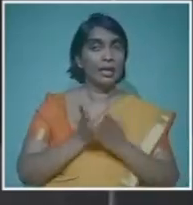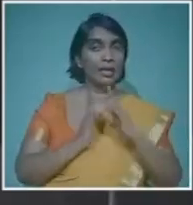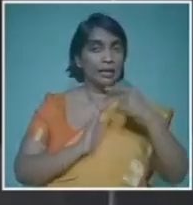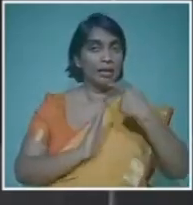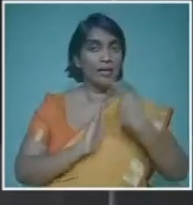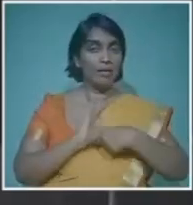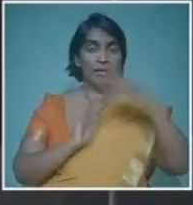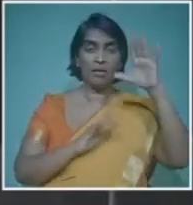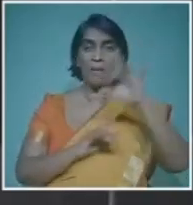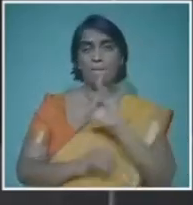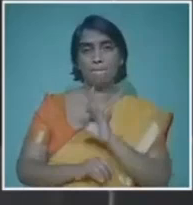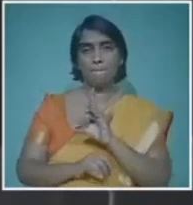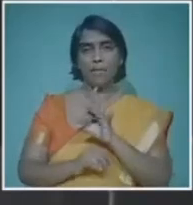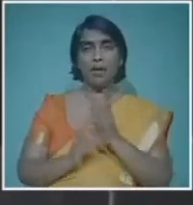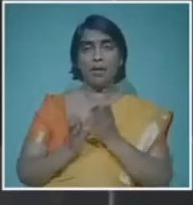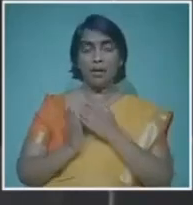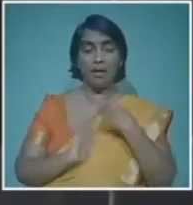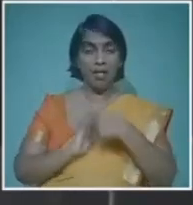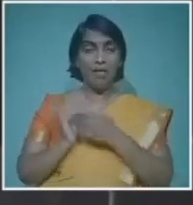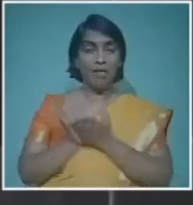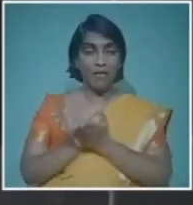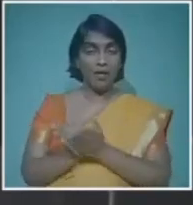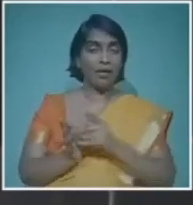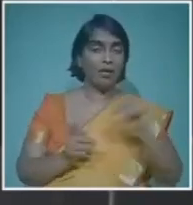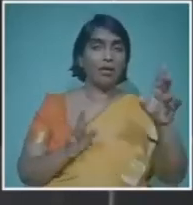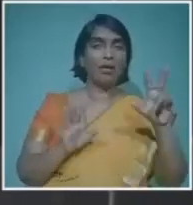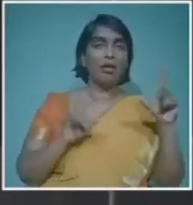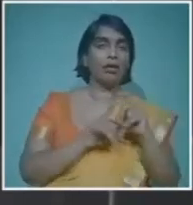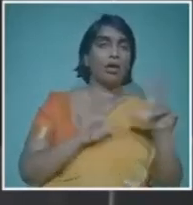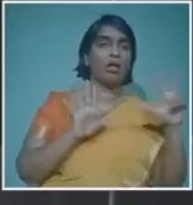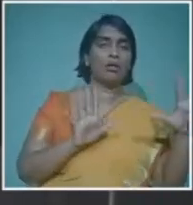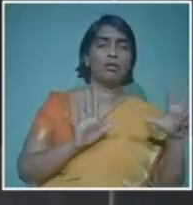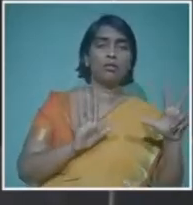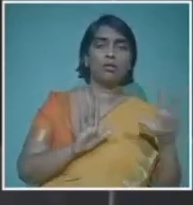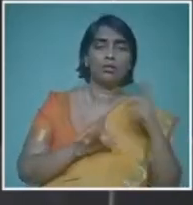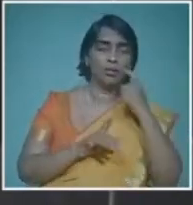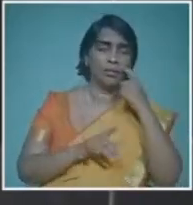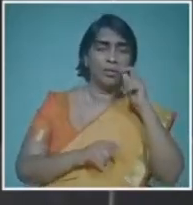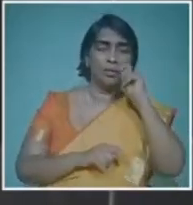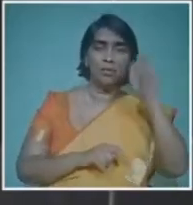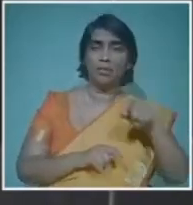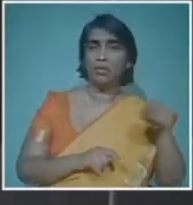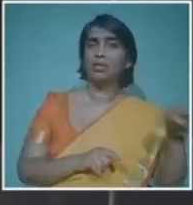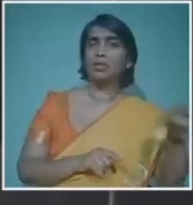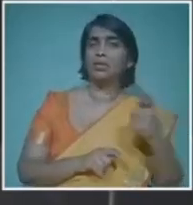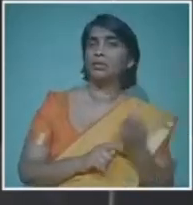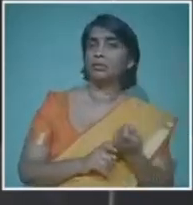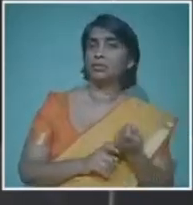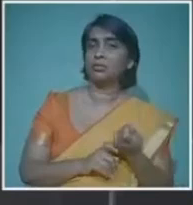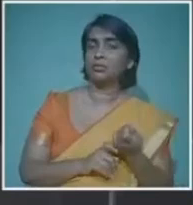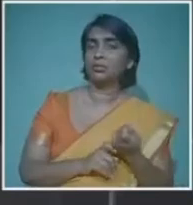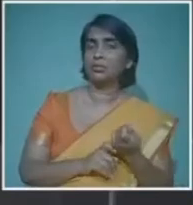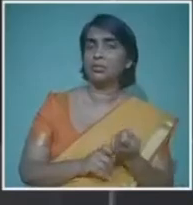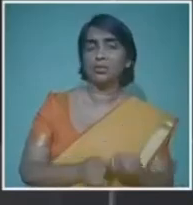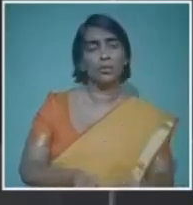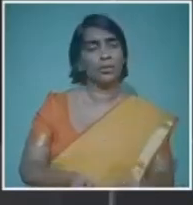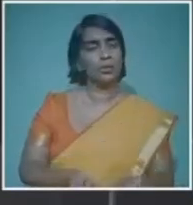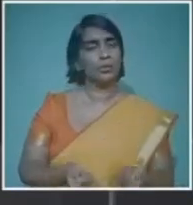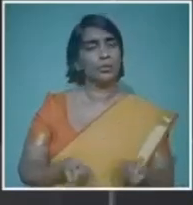ගේන්න 15යි වරාය ඉඳන් අතන්න ගෙන යන්න 8යි එතකොට ලංකාවේ පාරිභෝගිකයාගේ මිල